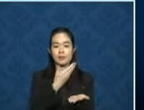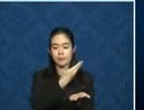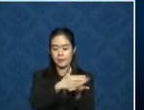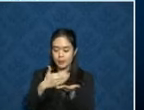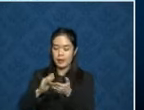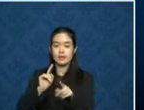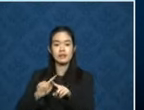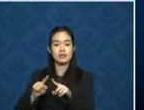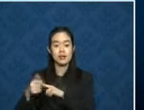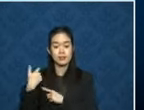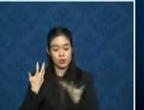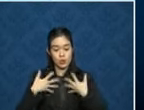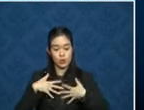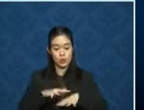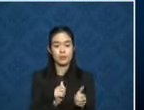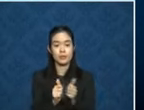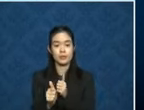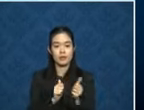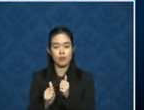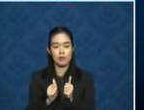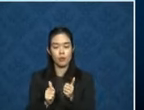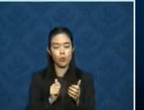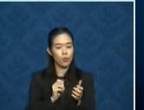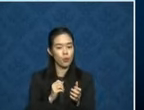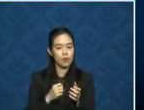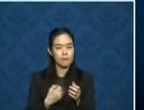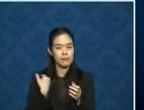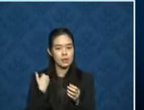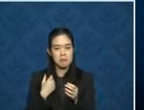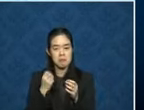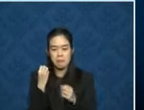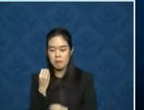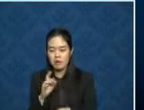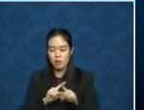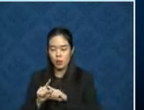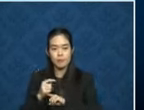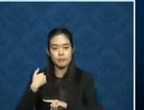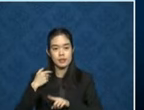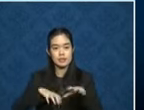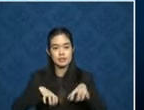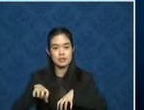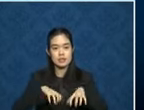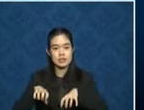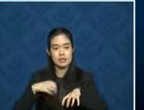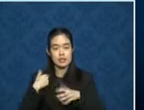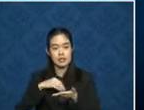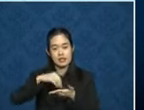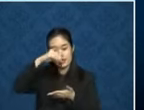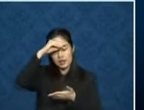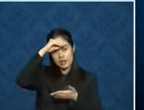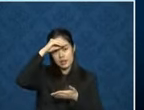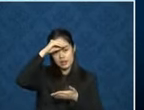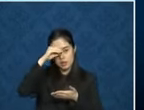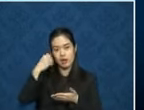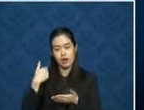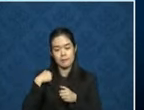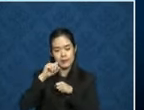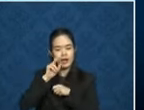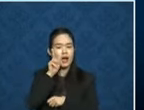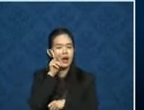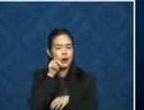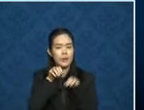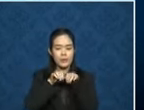จะมีผู้ร่วมแข่งขันค่อนข้างมากครับแต่ก็ยังถูกจำกัดอยู่ในระดับการศึกษาอุดมศึกษาเท่านั้นการประชาสัมพันธ์ก็เป็นในวงจำกัดนะ